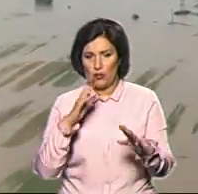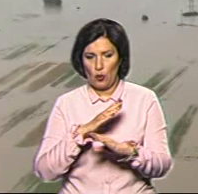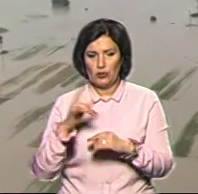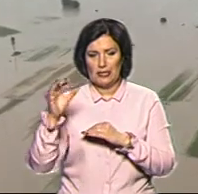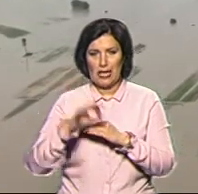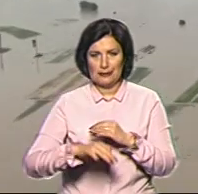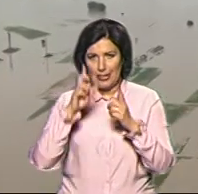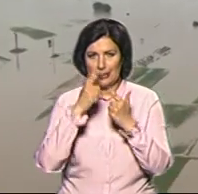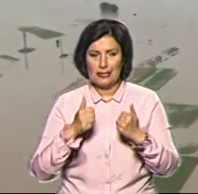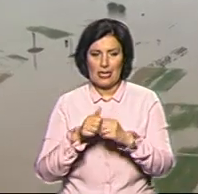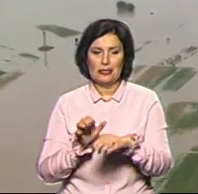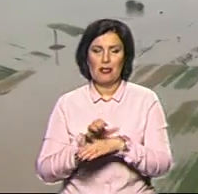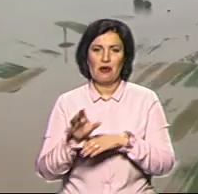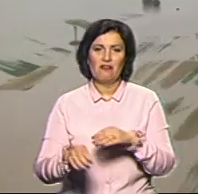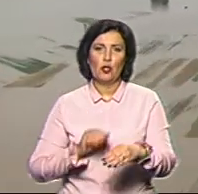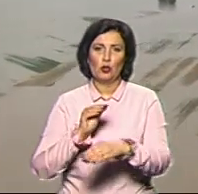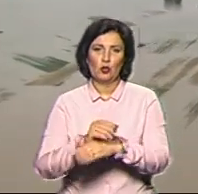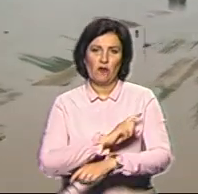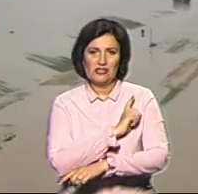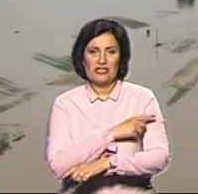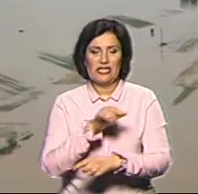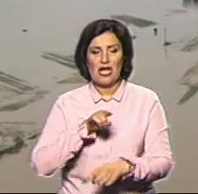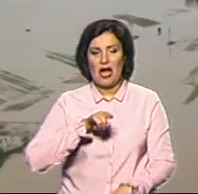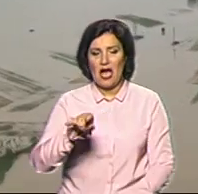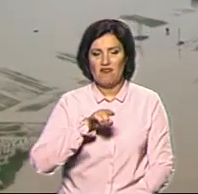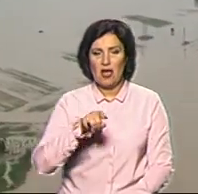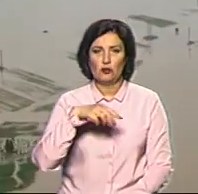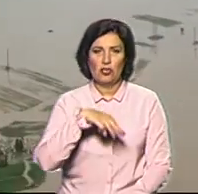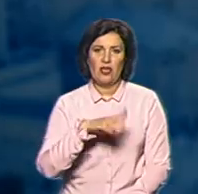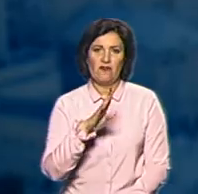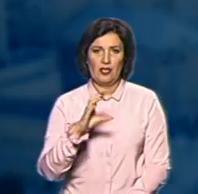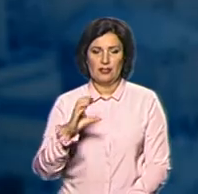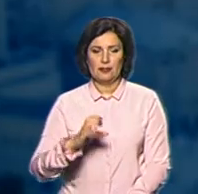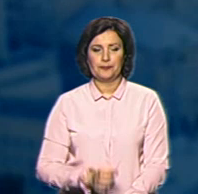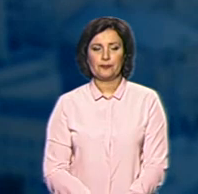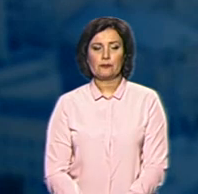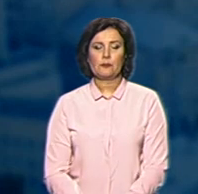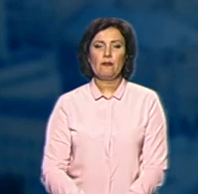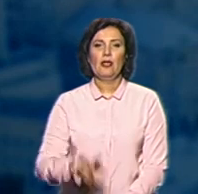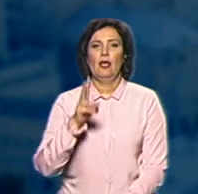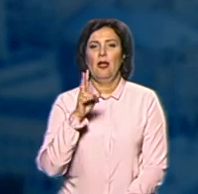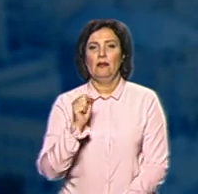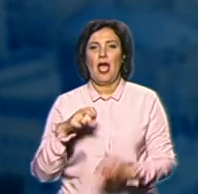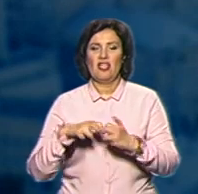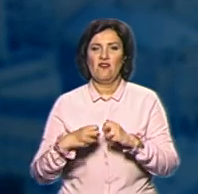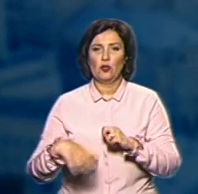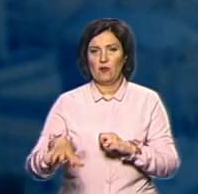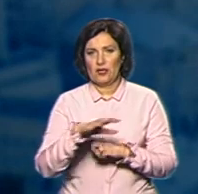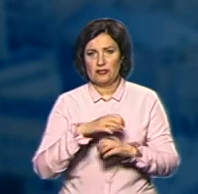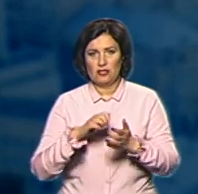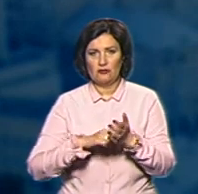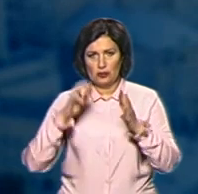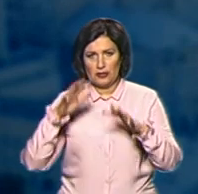країни направлено додаткові сили та авіацію МВС. На Івано-Франківщині через